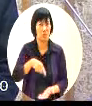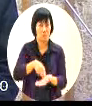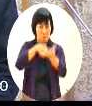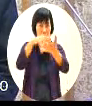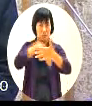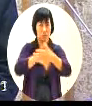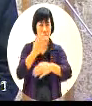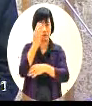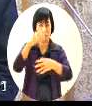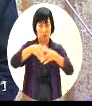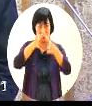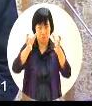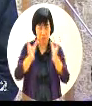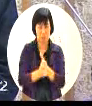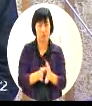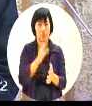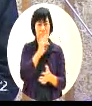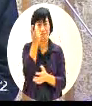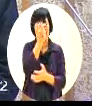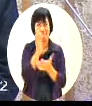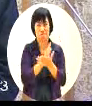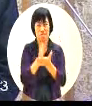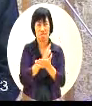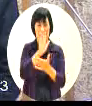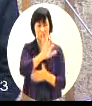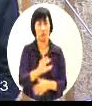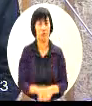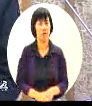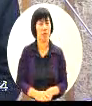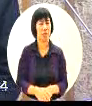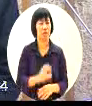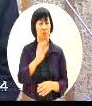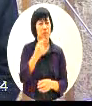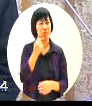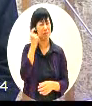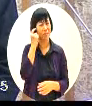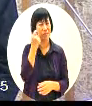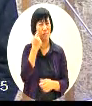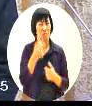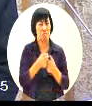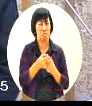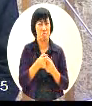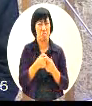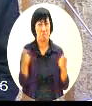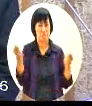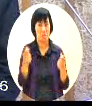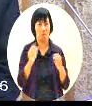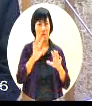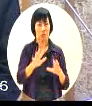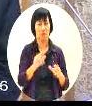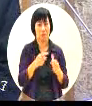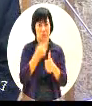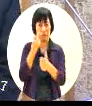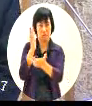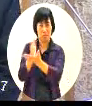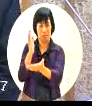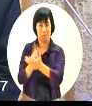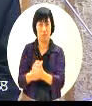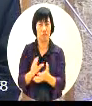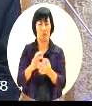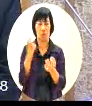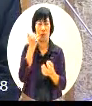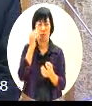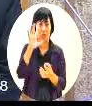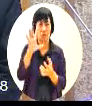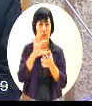查，所以我有特别去甲催啦哈。啊，今嘛来进步审查个一个抗战嘛哈。啊，但是都暂时先动起来，就是依规定土